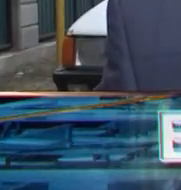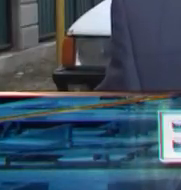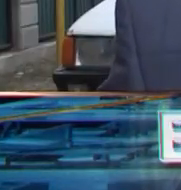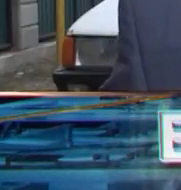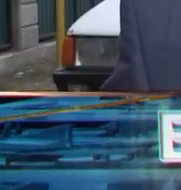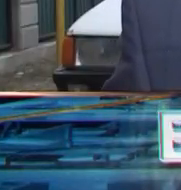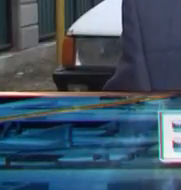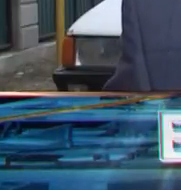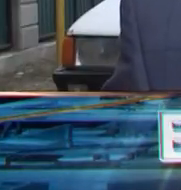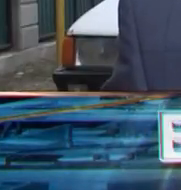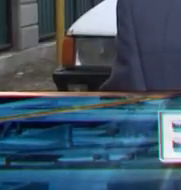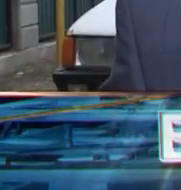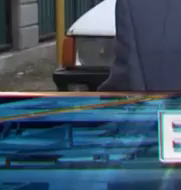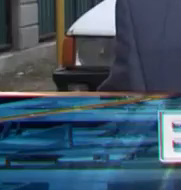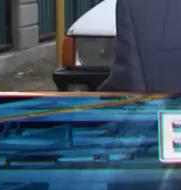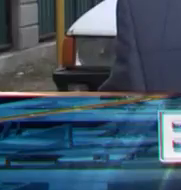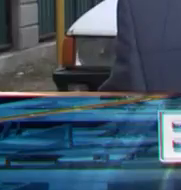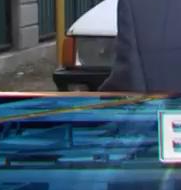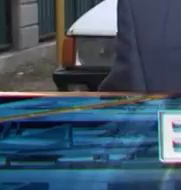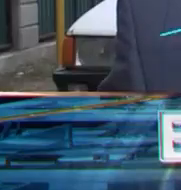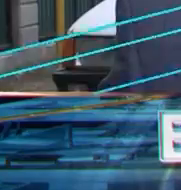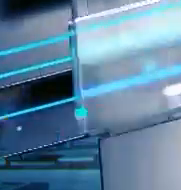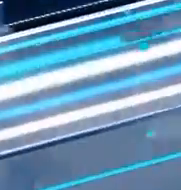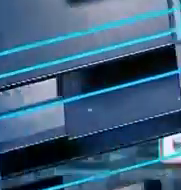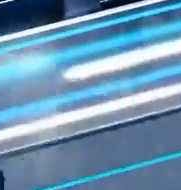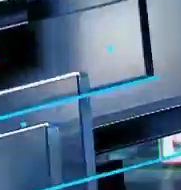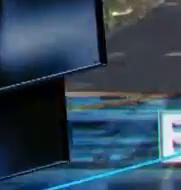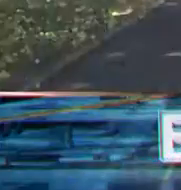Талдырған қаласын газдандыру жұмыстарын бітіріп жатырмыз.